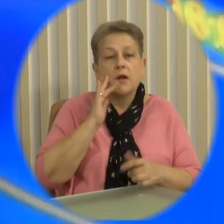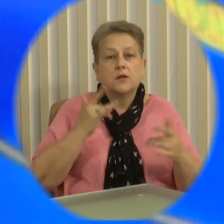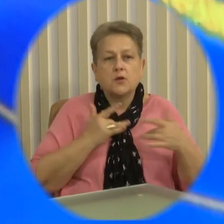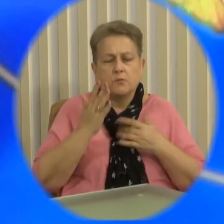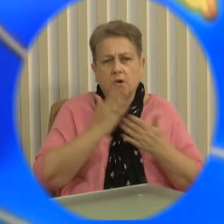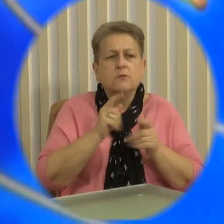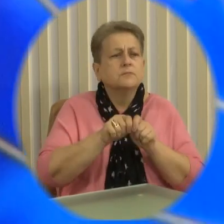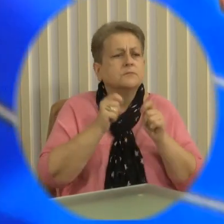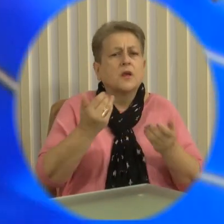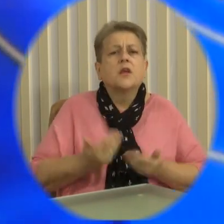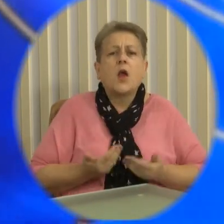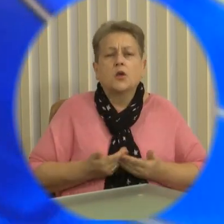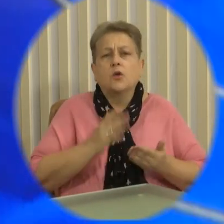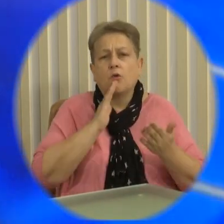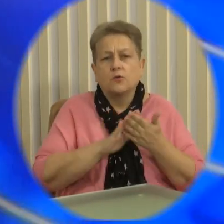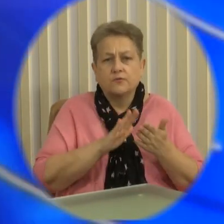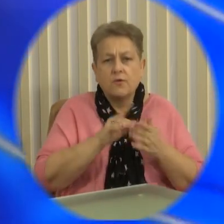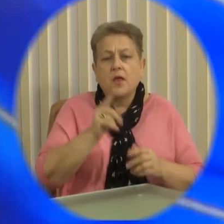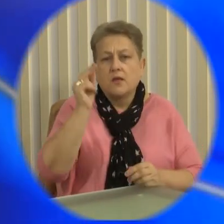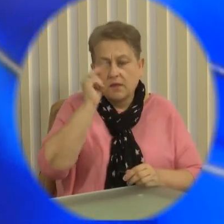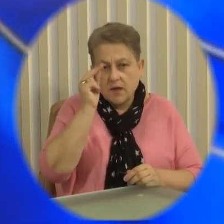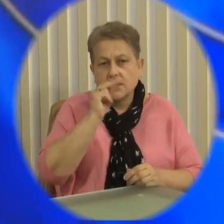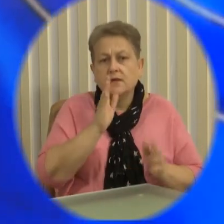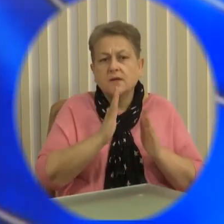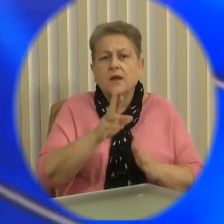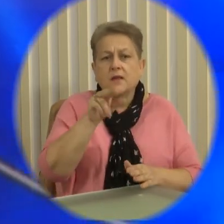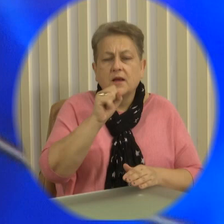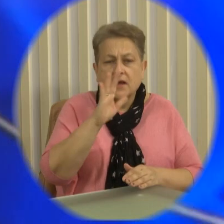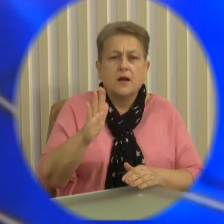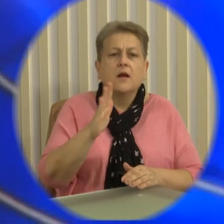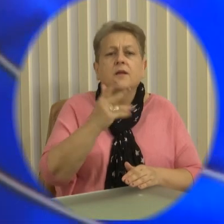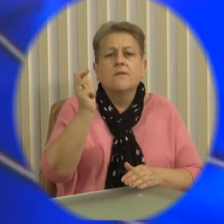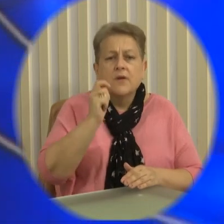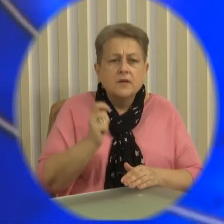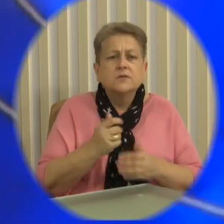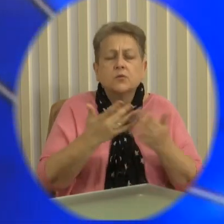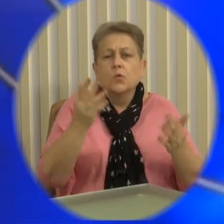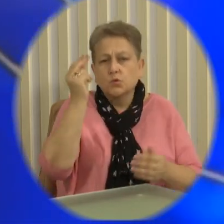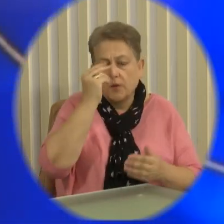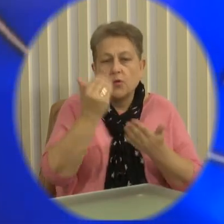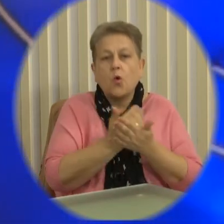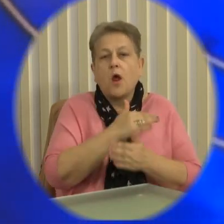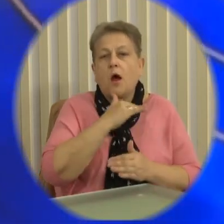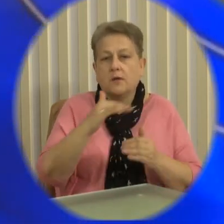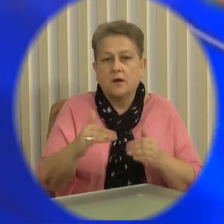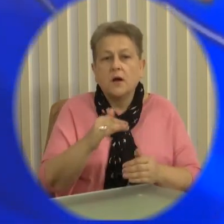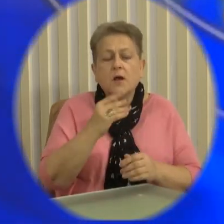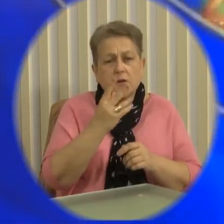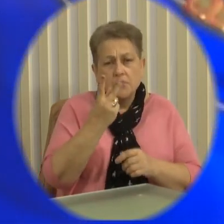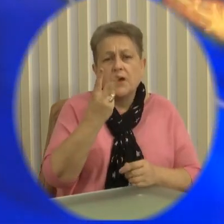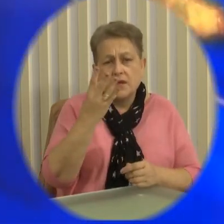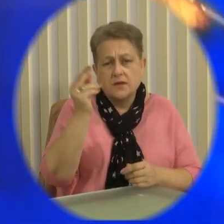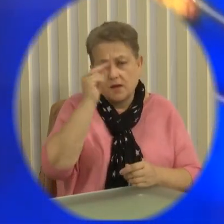նոր նախաձեռնություն է կյանքի կոչվում։ Այն դասարան ու դասական նկարագրական վերտարությամբ ուսումնառության նոր հարթակ է։ Մի քանի